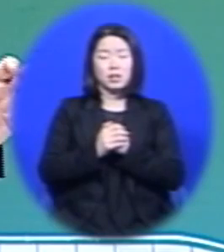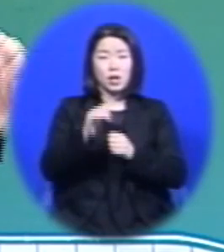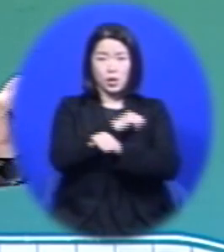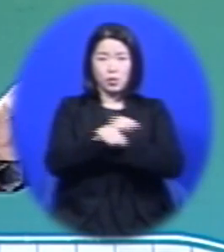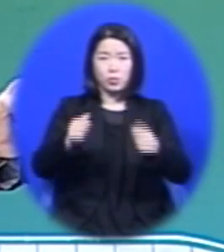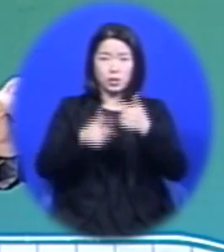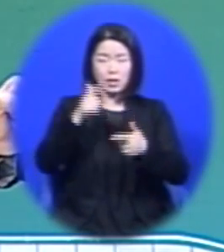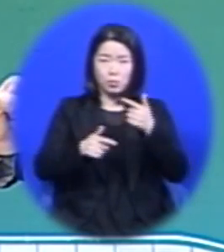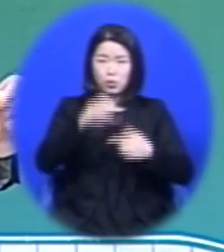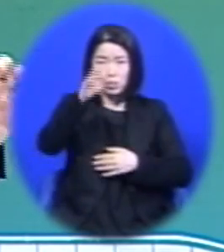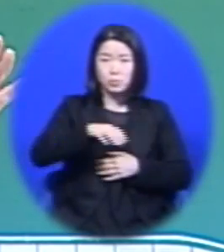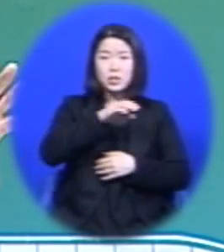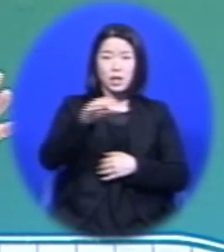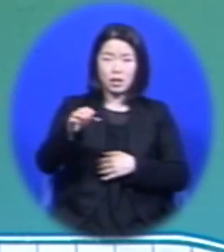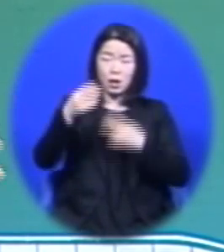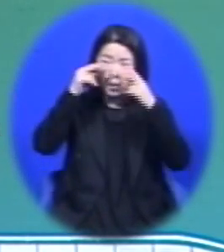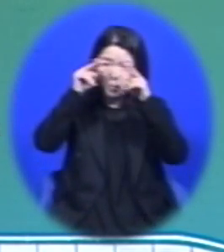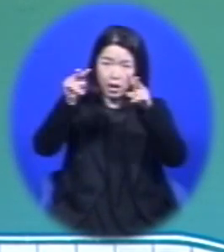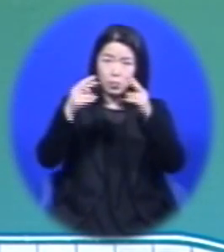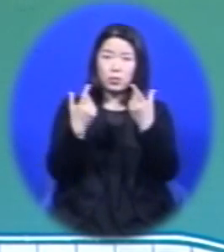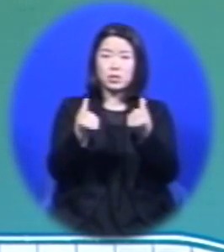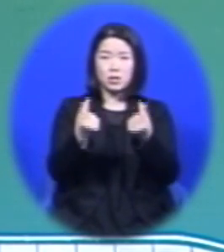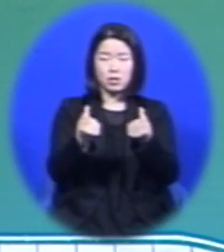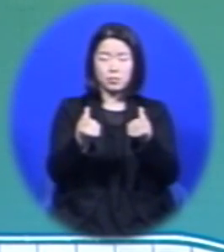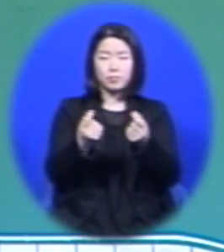용서의 나무 십자가를 바라본 것처럼